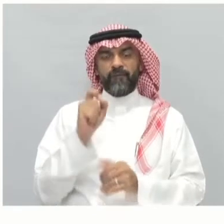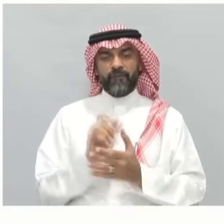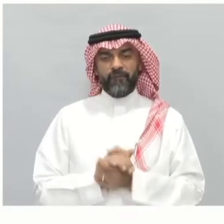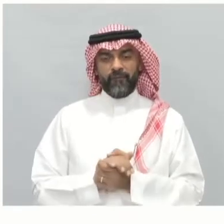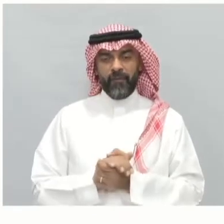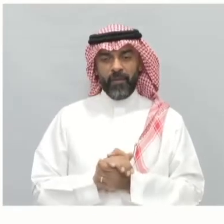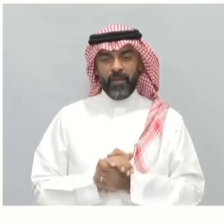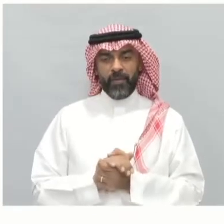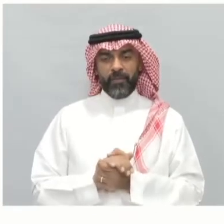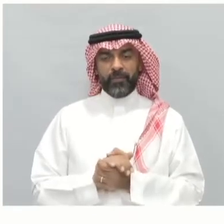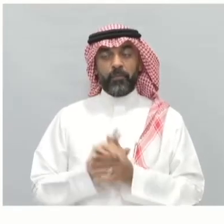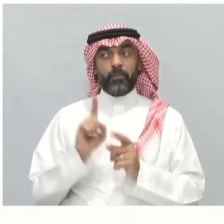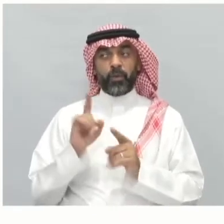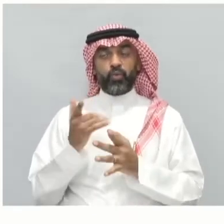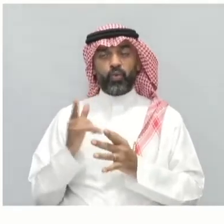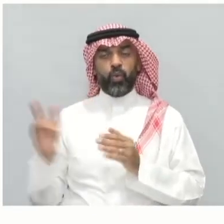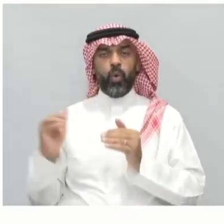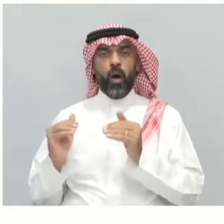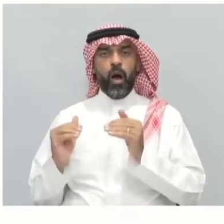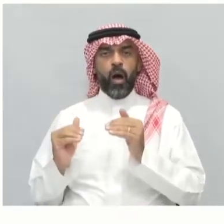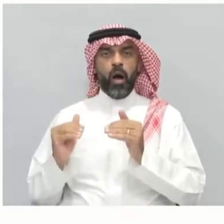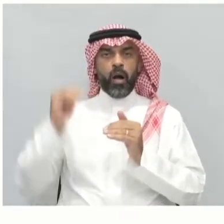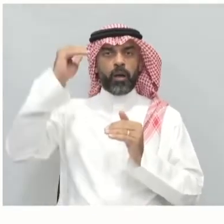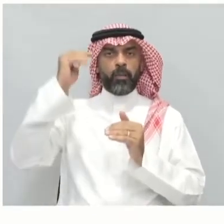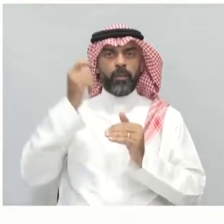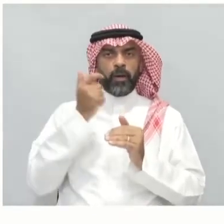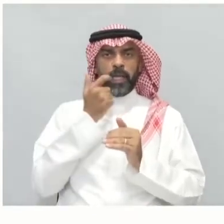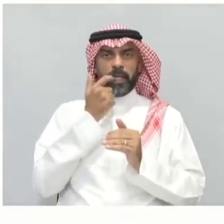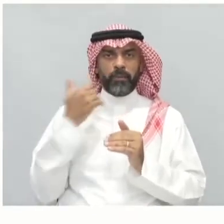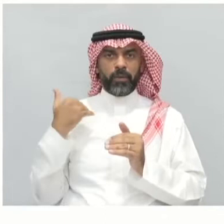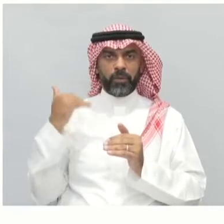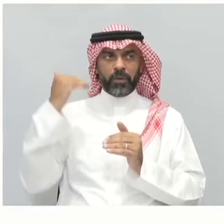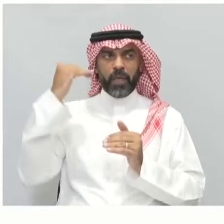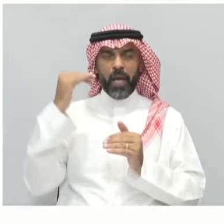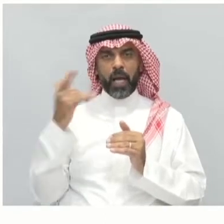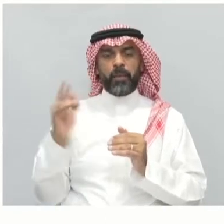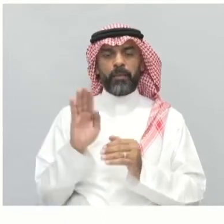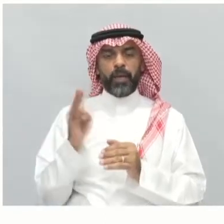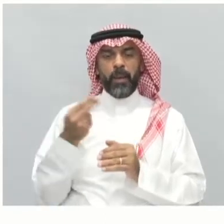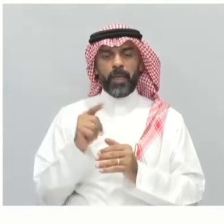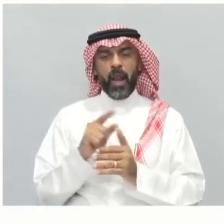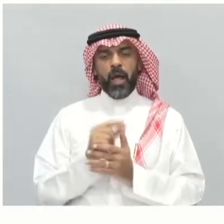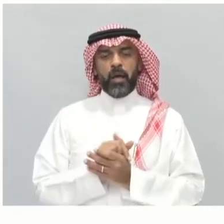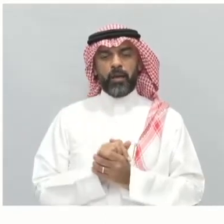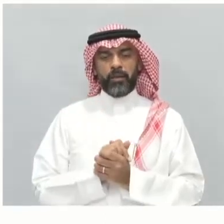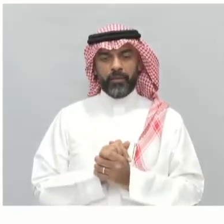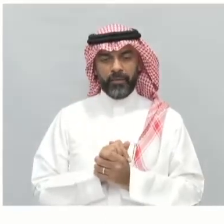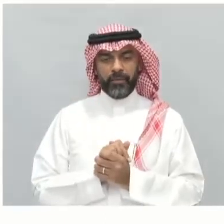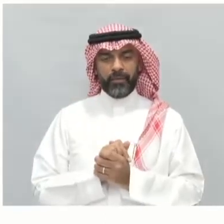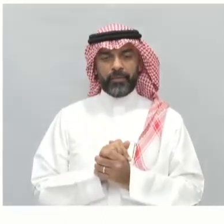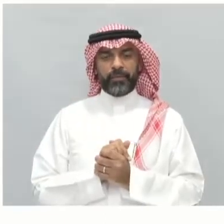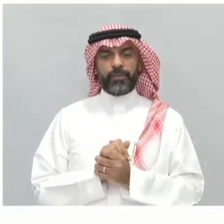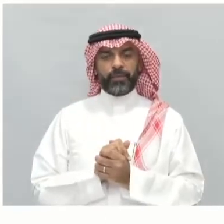ولكنه ولكنه منهم سعد ولكنه اكبر من عبد الله